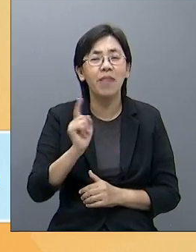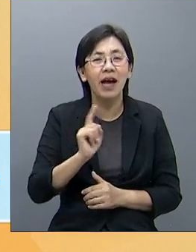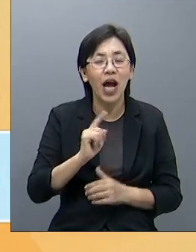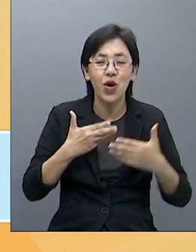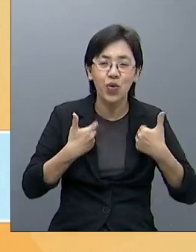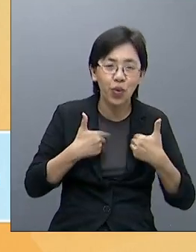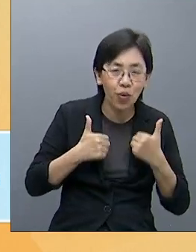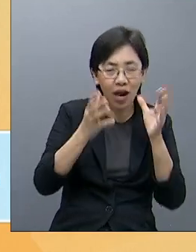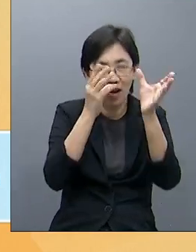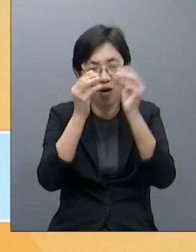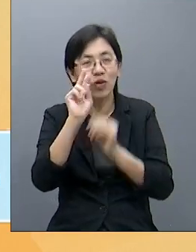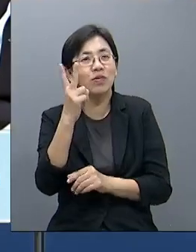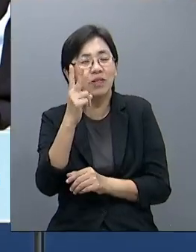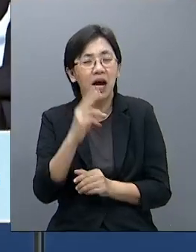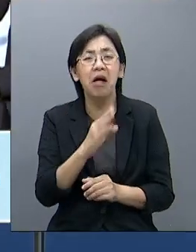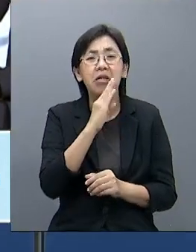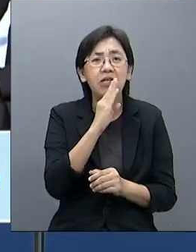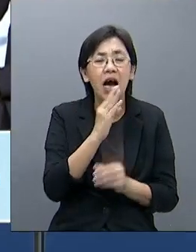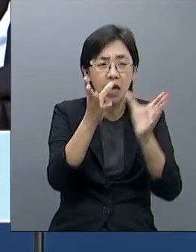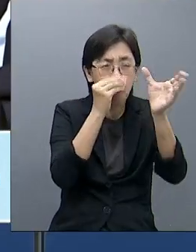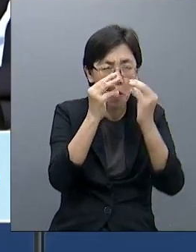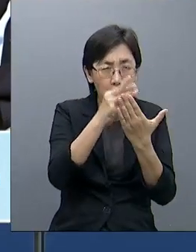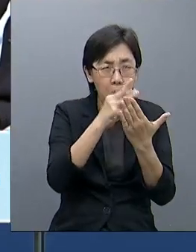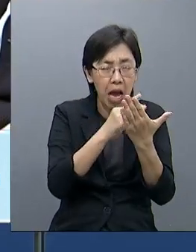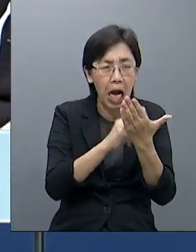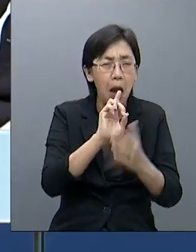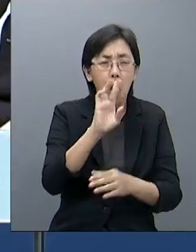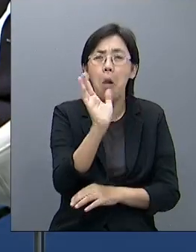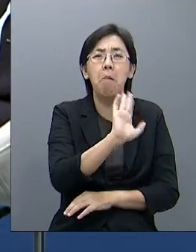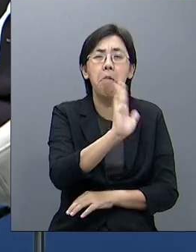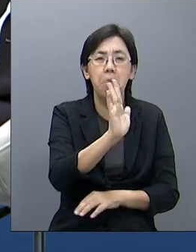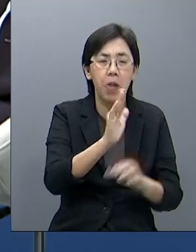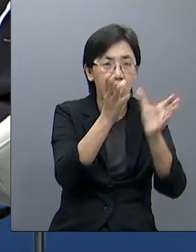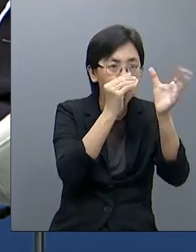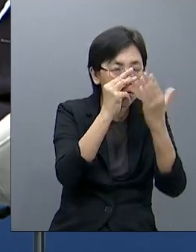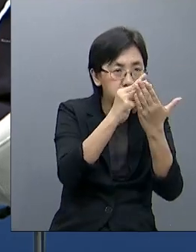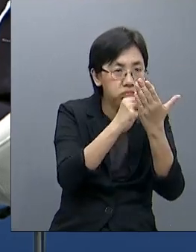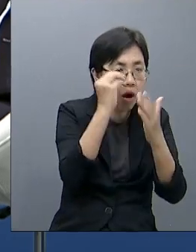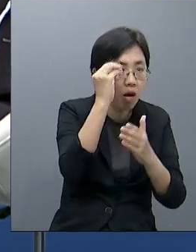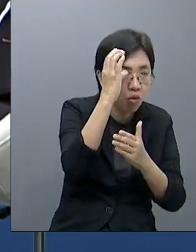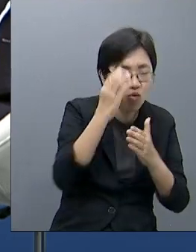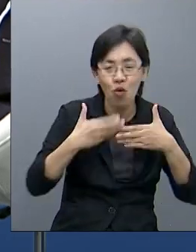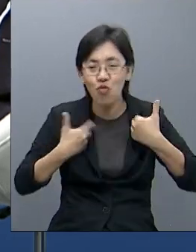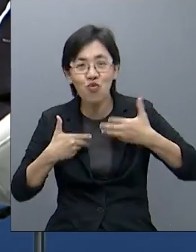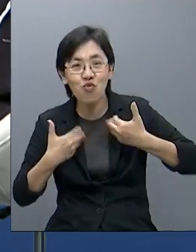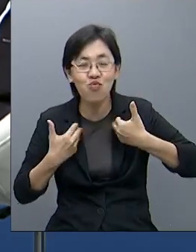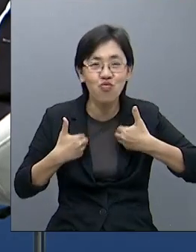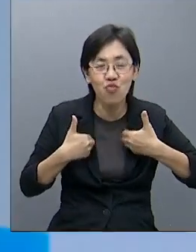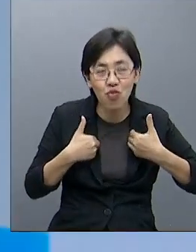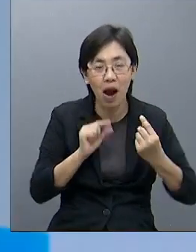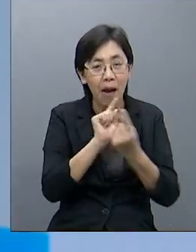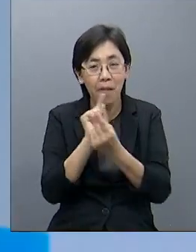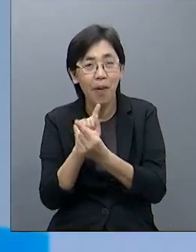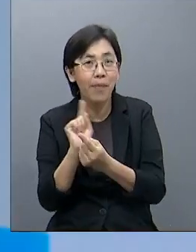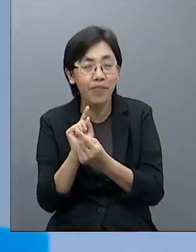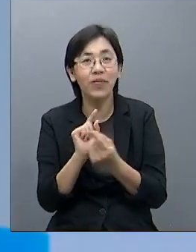ment ก็คใครไม่ได้มแค่เรื่องของสารวิชาการอย่างเดียวแต่วามีเรื่องของความรวามสนุกสนานแล้วก็ได้เจอทั้งตัว